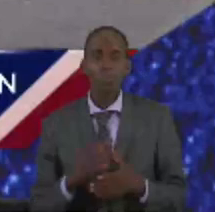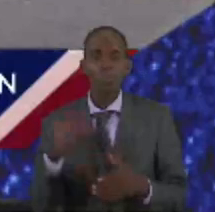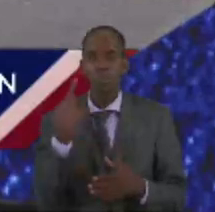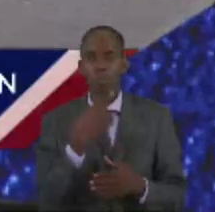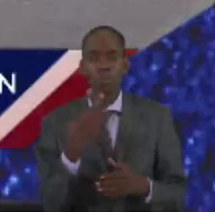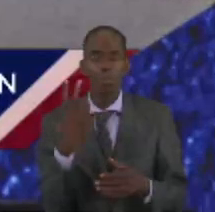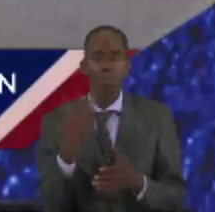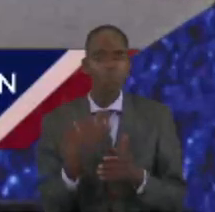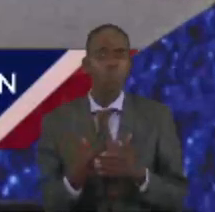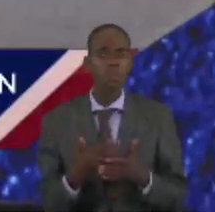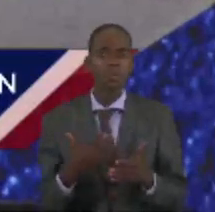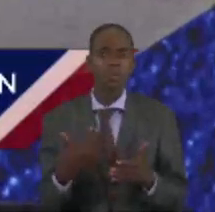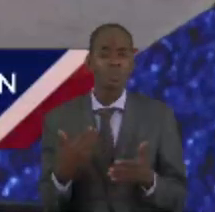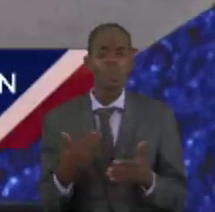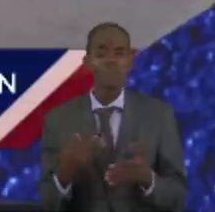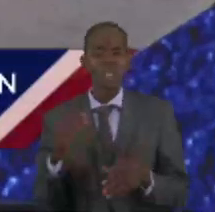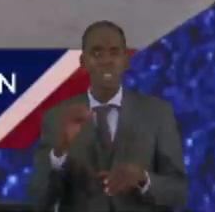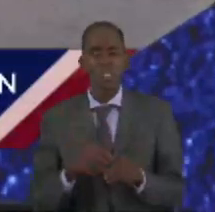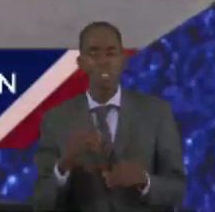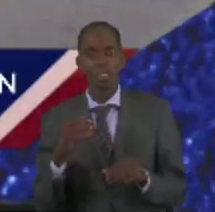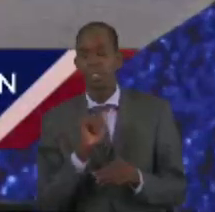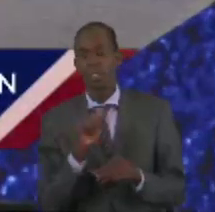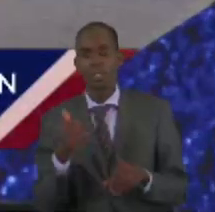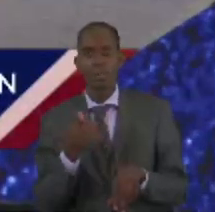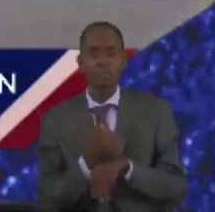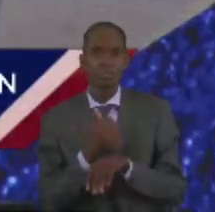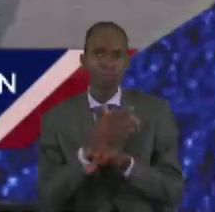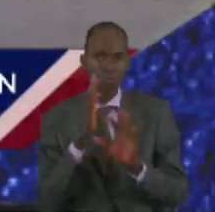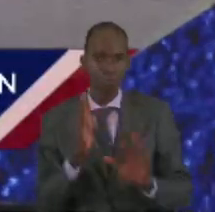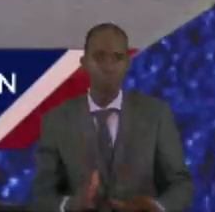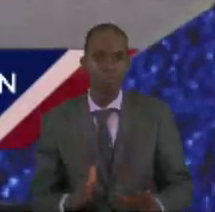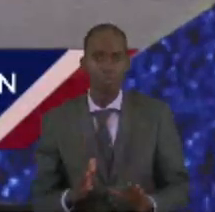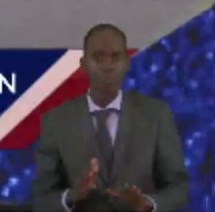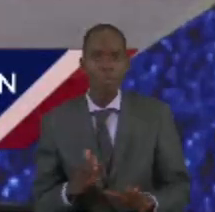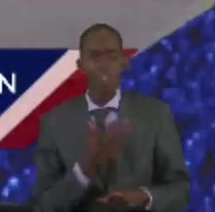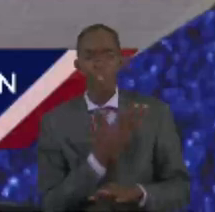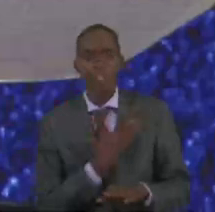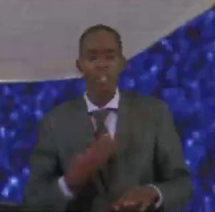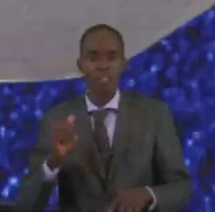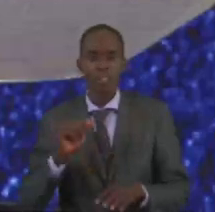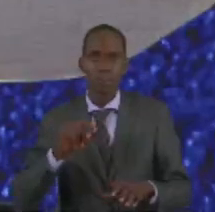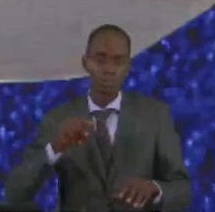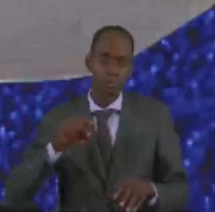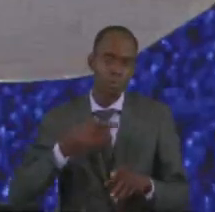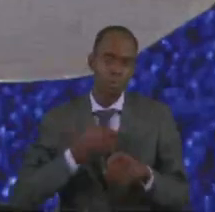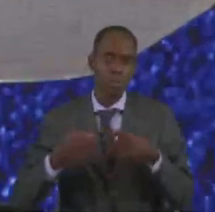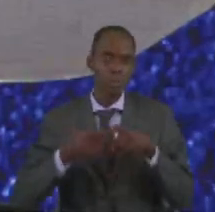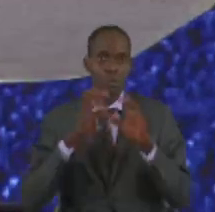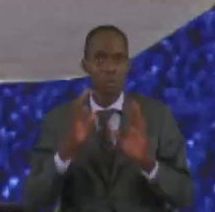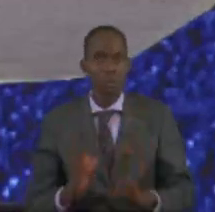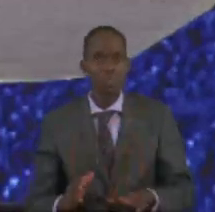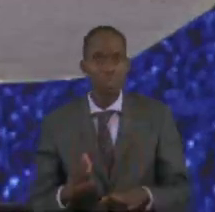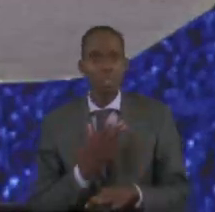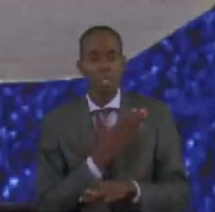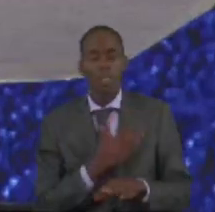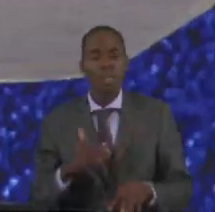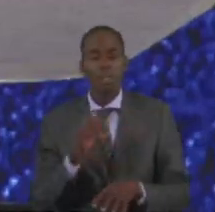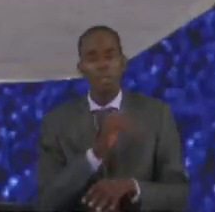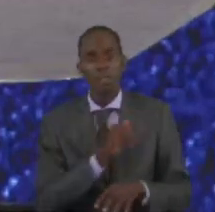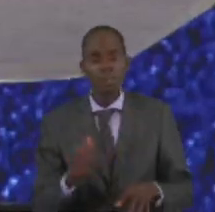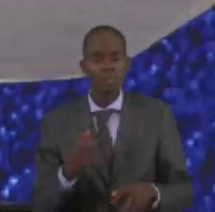1 Timothée 1:13. En m'établissant dans le ministère, moi qui étais auparavant